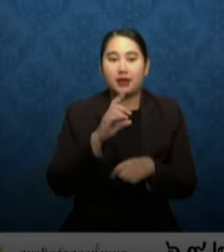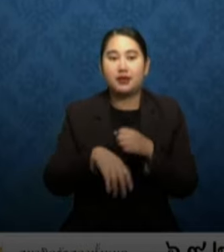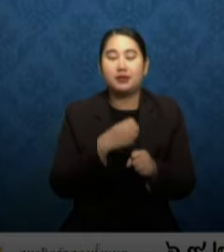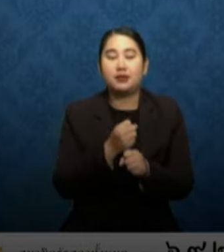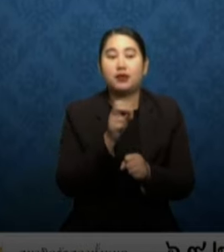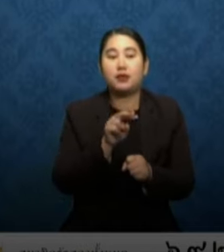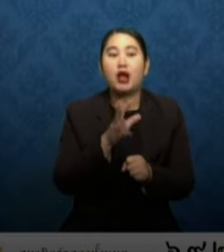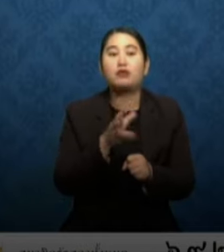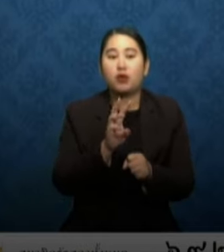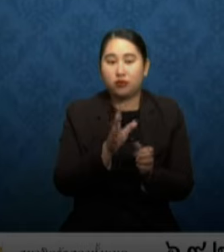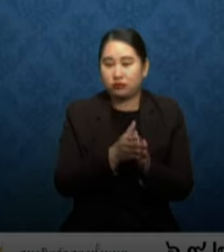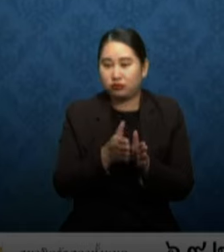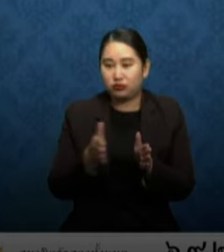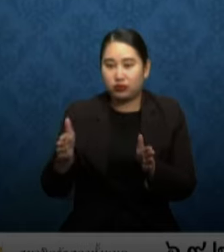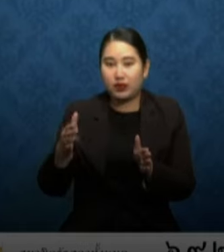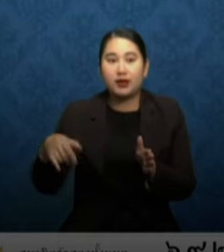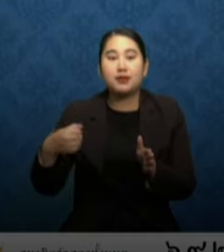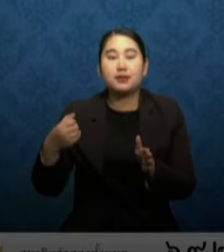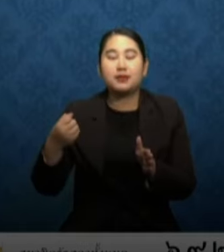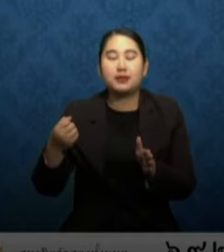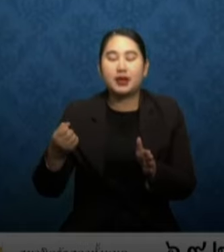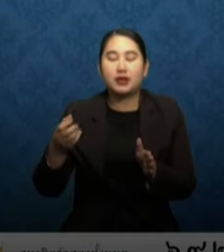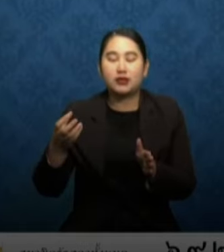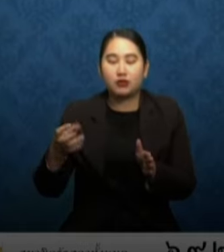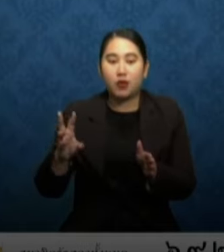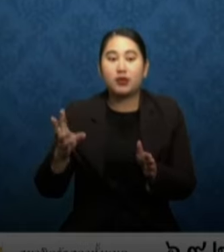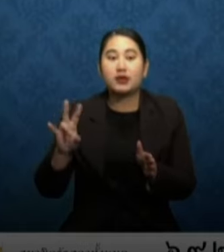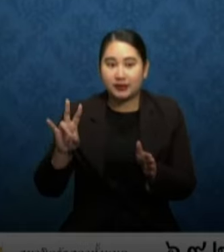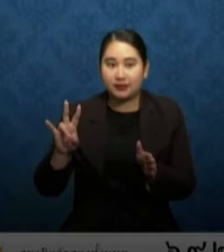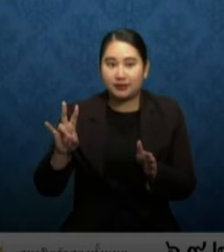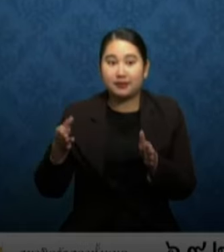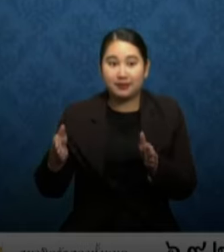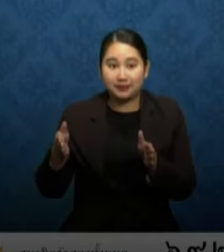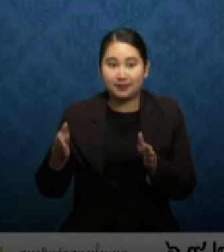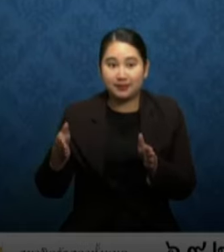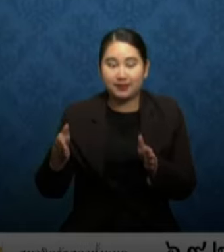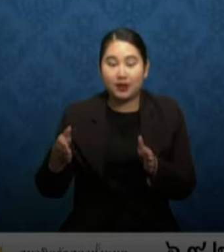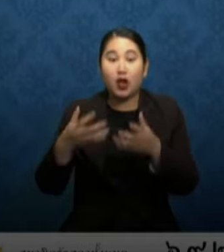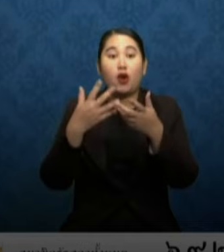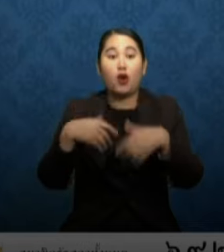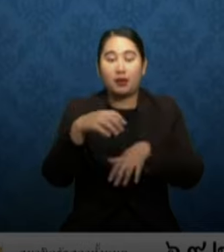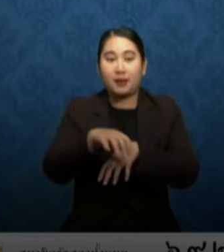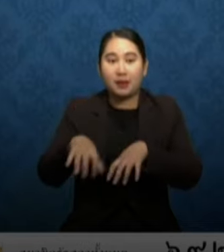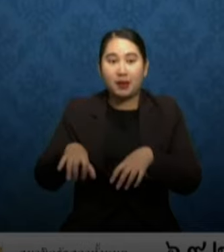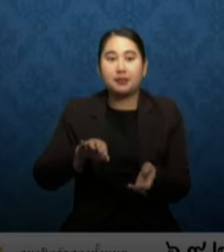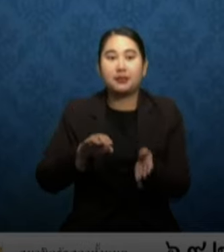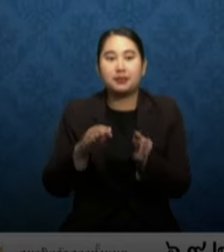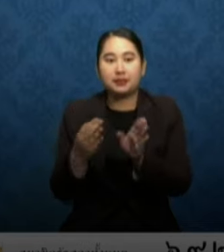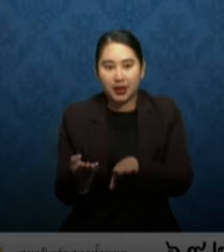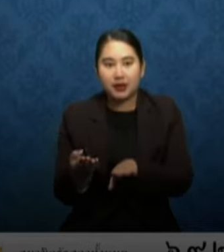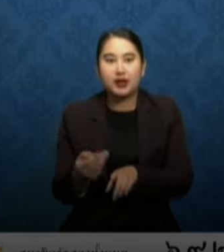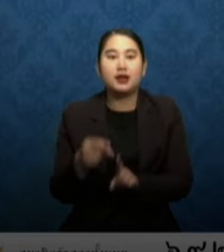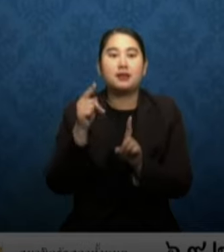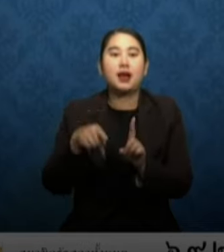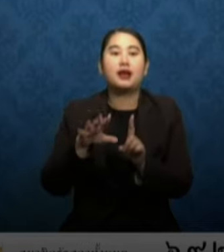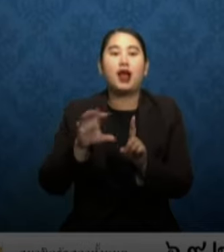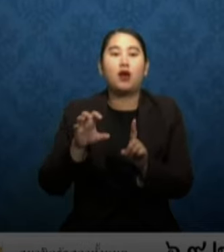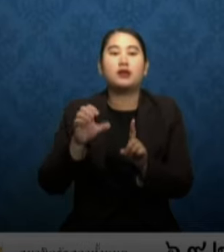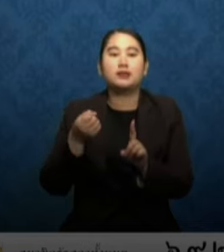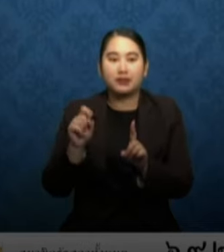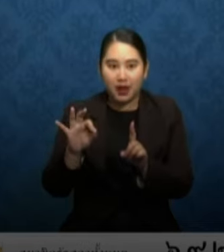ปี2566ถึงกรกฎาคม2567มีโรงงานปิดตัวไป1,199